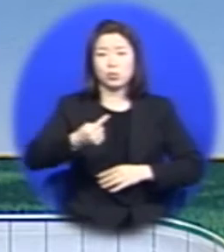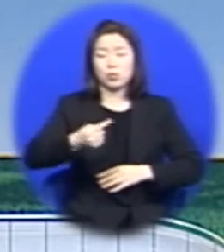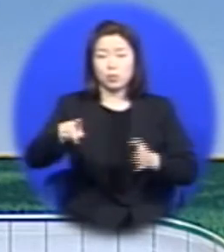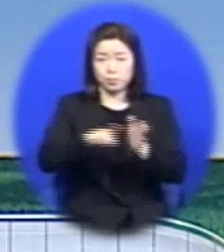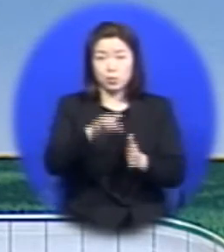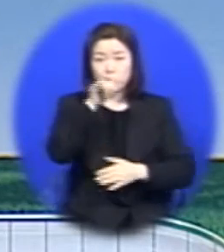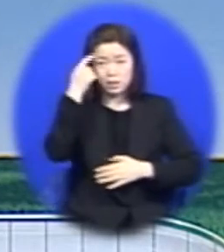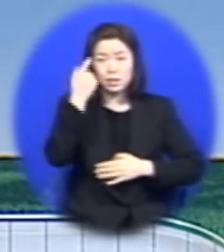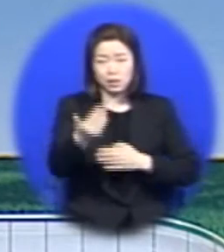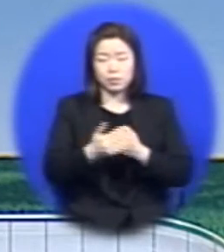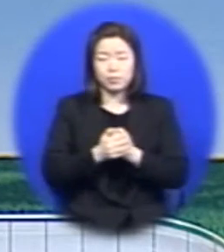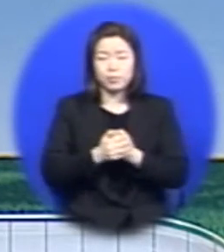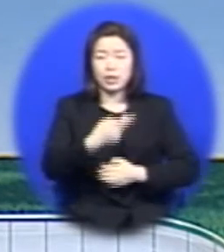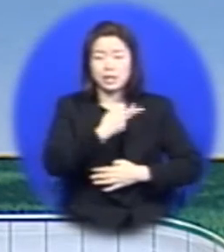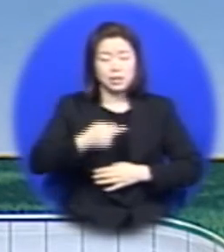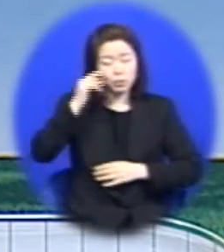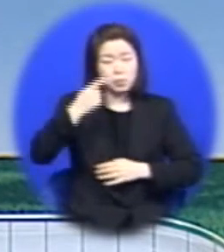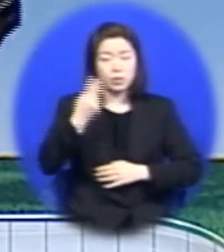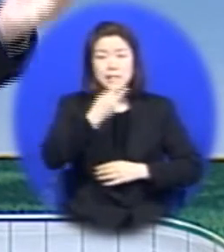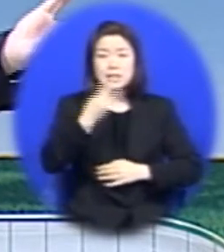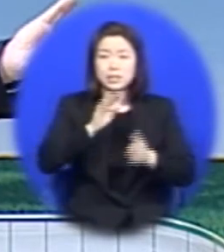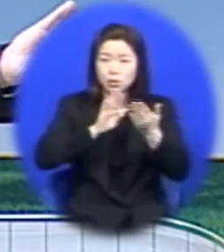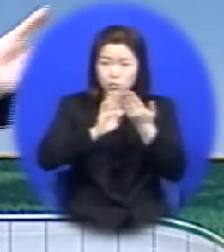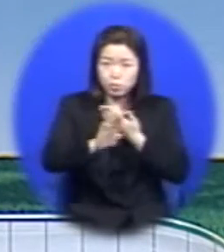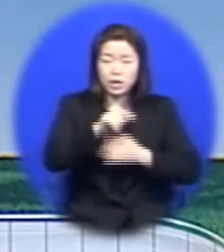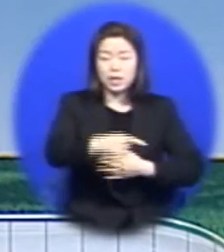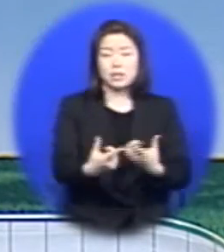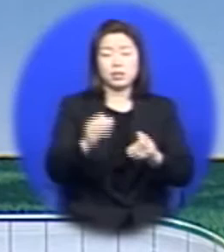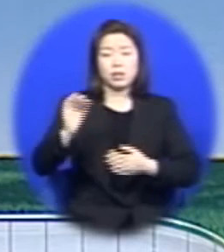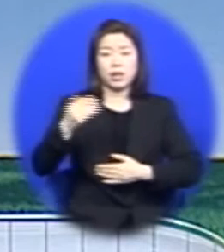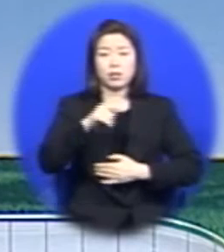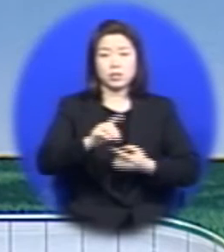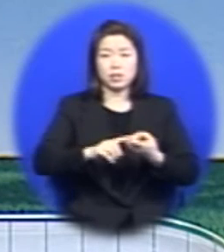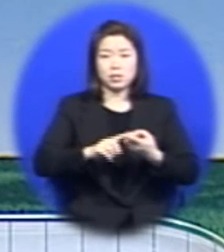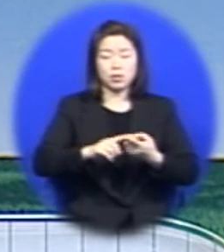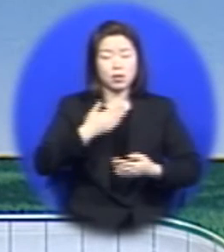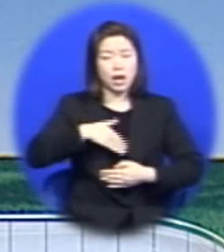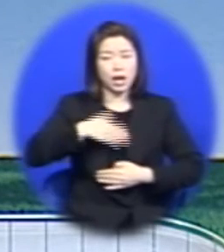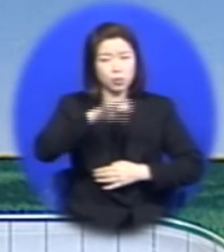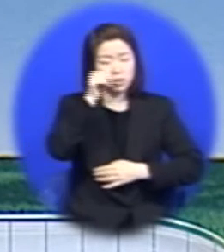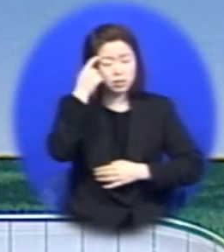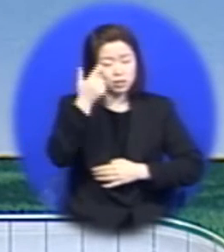사도 바울이 2000년 뒤에 정말 이렇게 되어질 것을 그가 정말 알았을까?